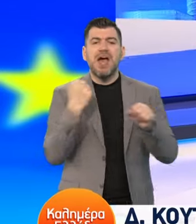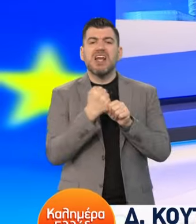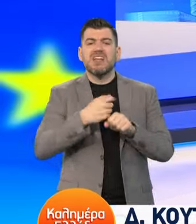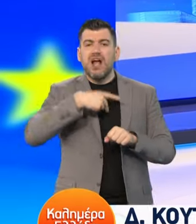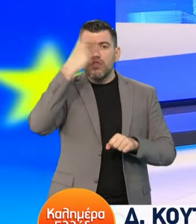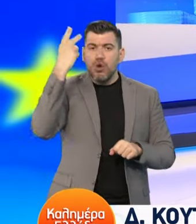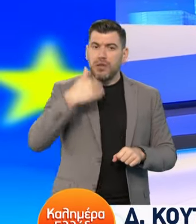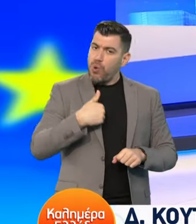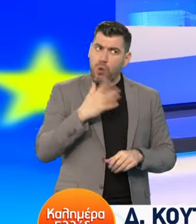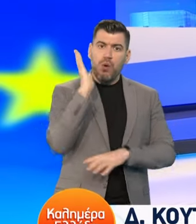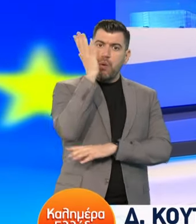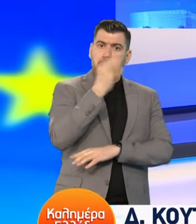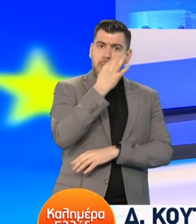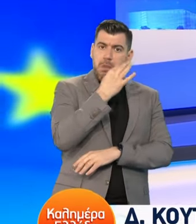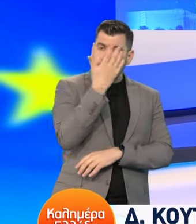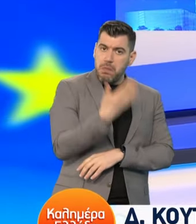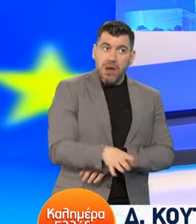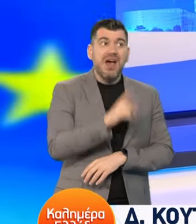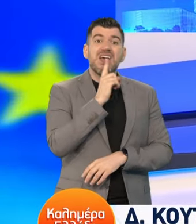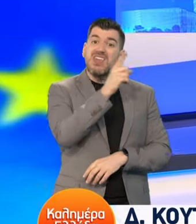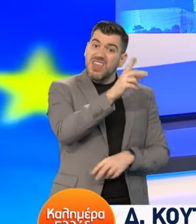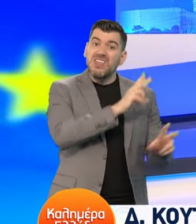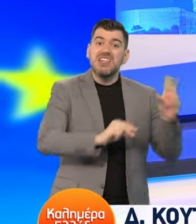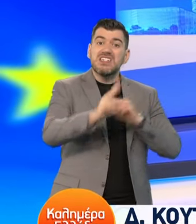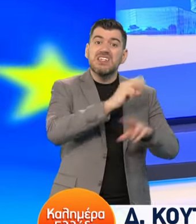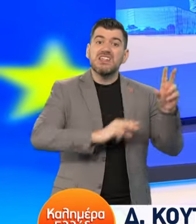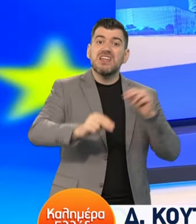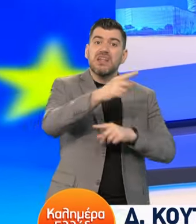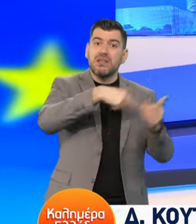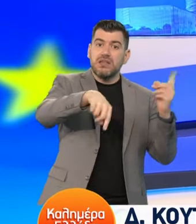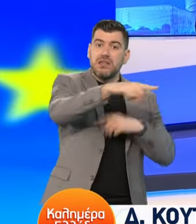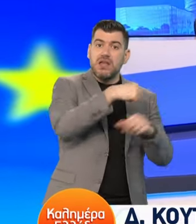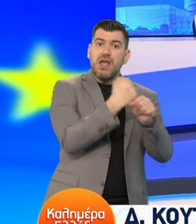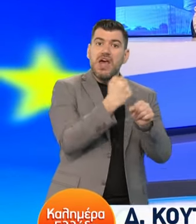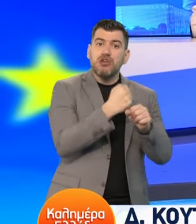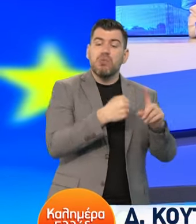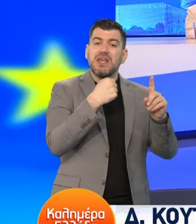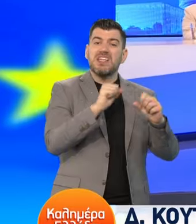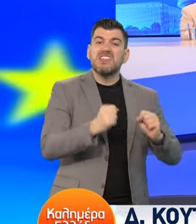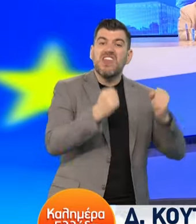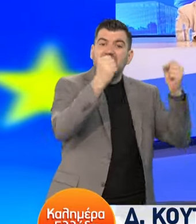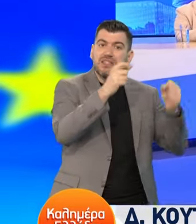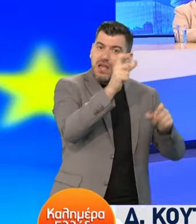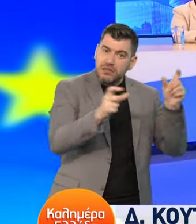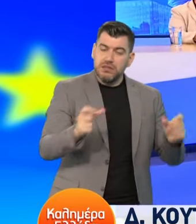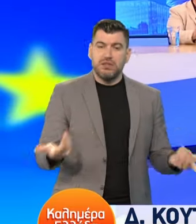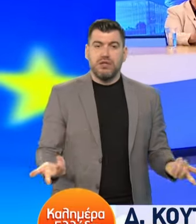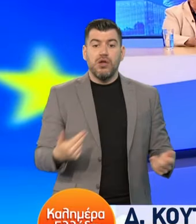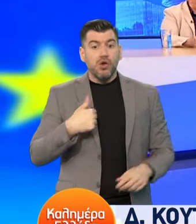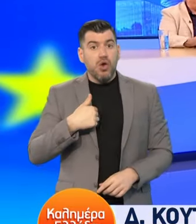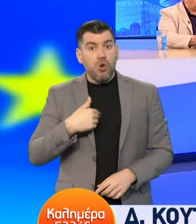μιλήσει εκεί, η ίδια συζήτηση γινόταν ανάμεσα σε Γάλλους εργαζόμενους συνδικαλιστές. Όμως, ξέρετε, στη Γερμανία που βρέθηκα